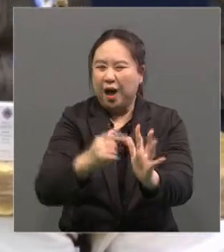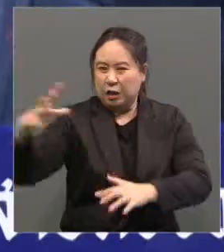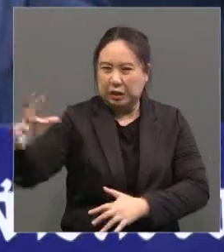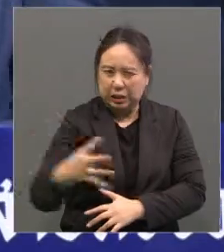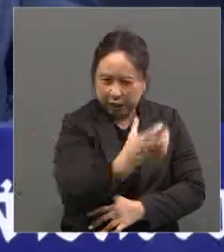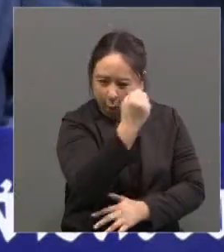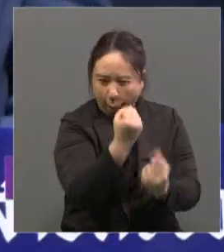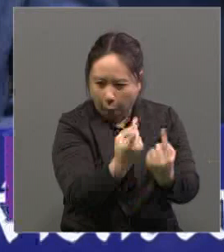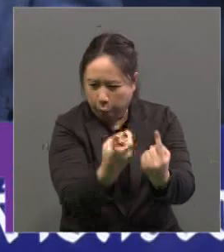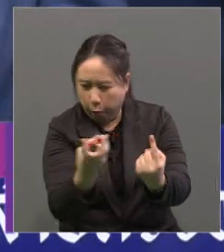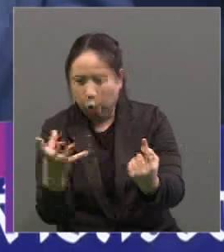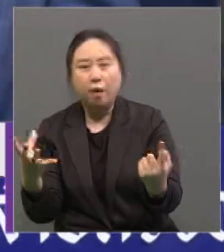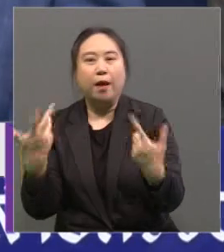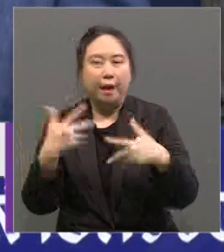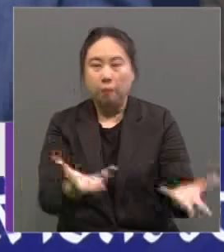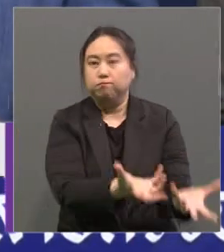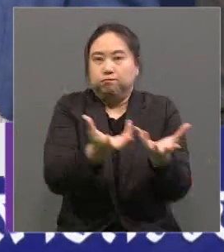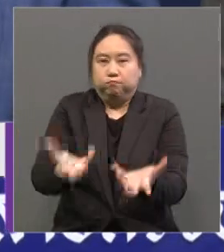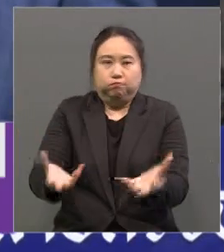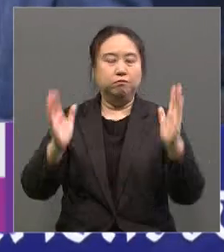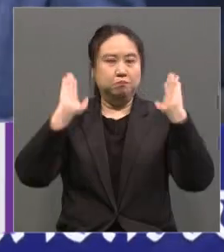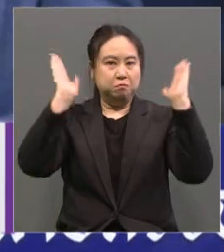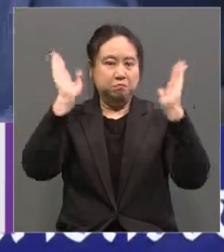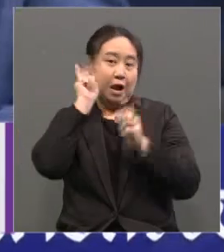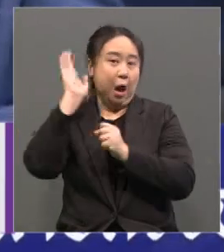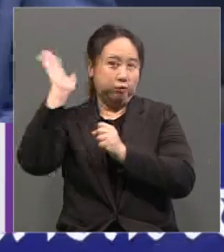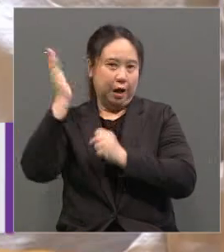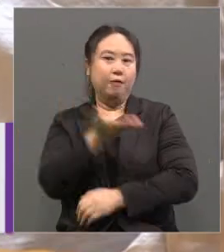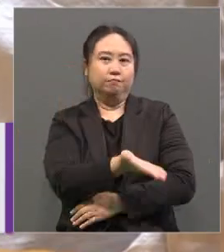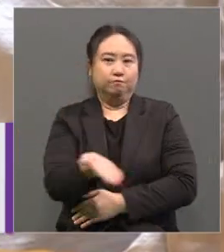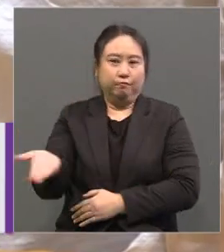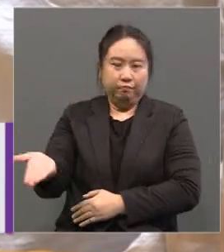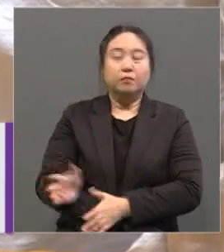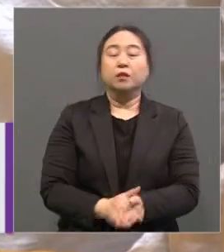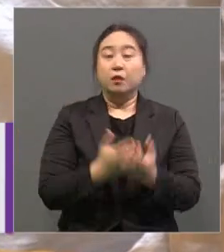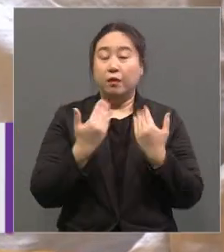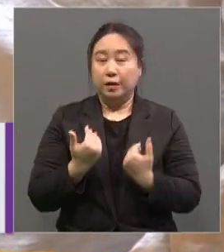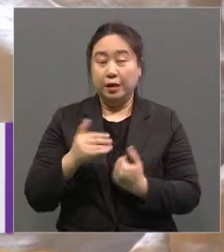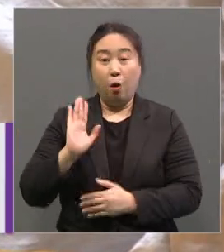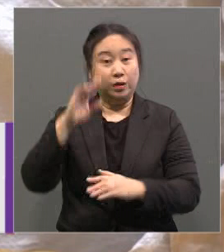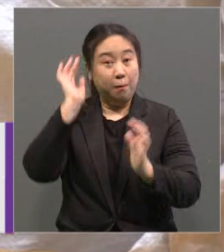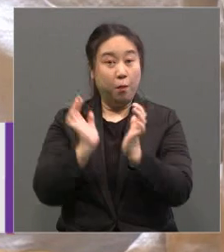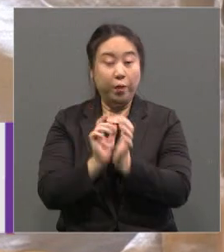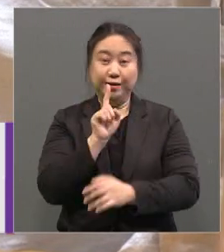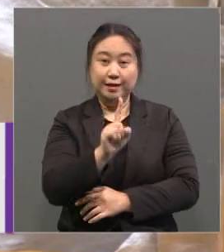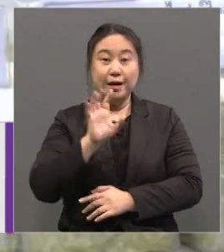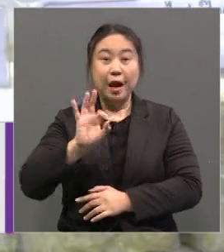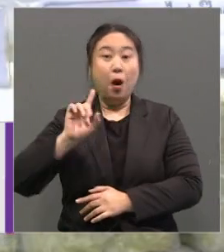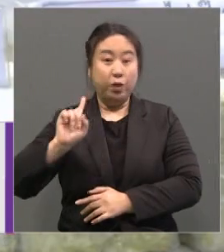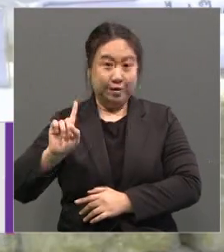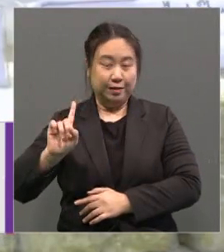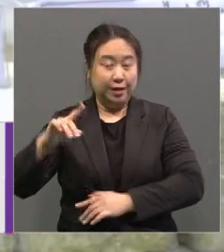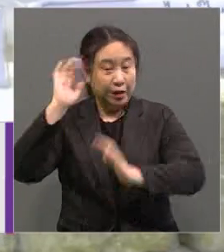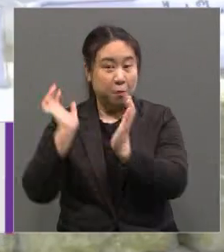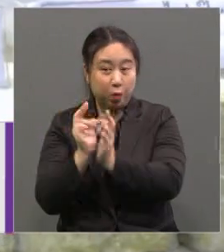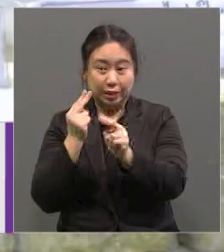ได้หลายรายการค่ะแล้วก็นำมาแถลงข่าวนะคะที่กองบังคับการสายตรวจและปฏิบัติการพิเศษ191ค่ะพันตำรวจเอกทวีส